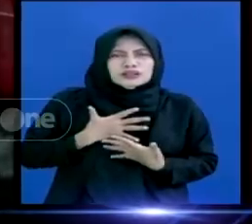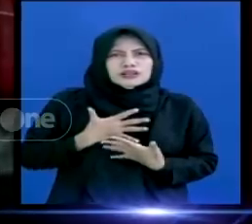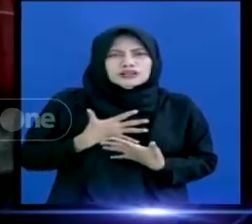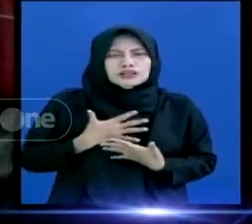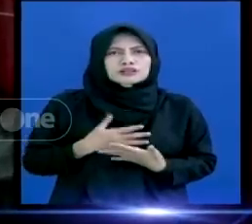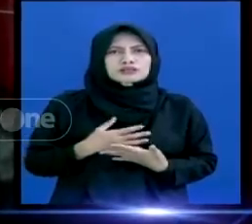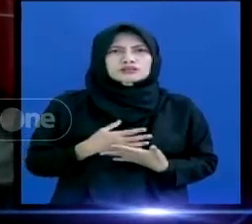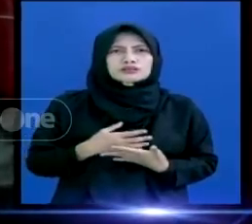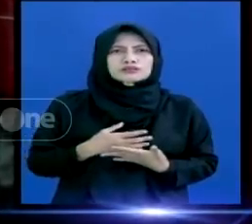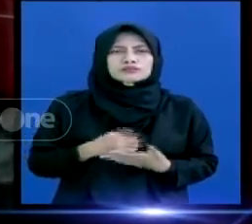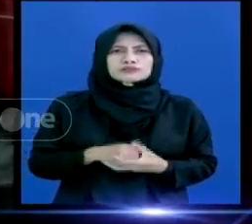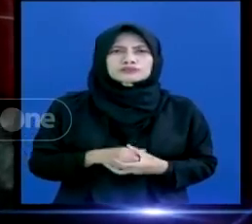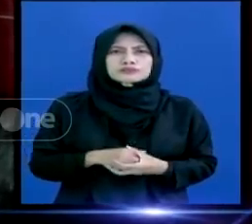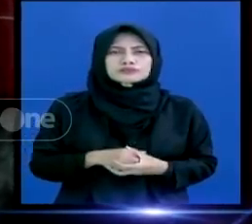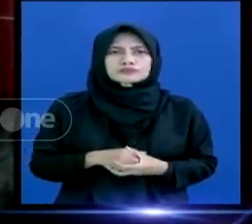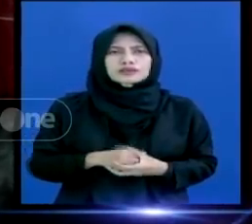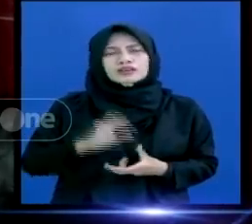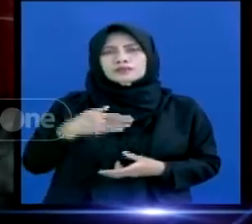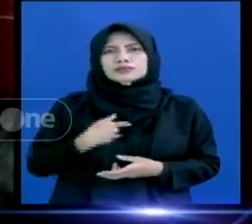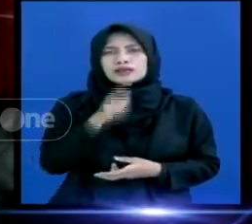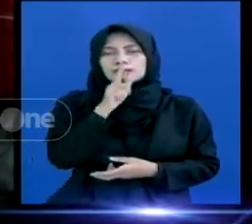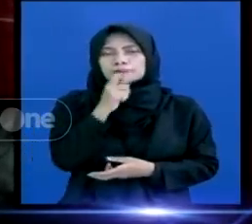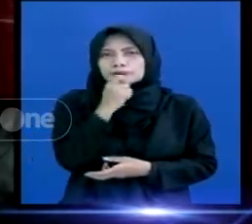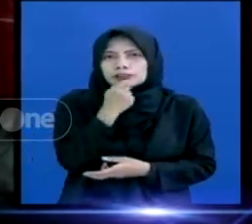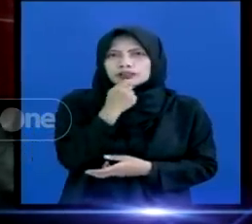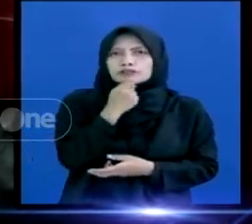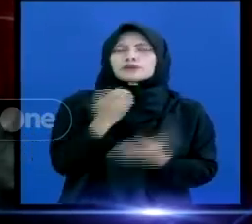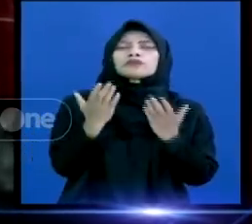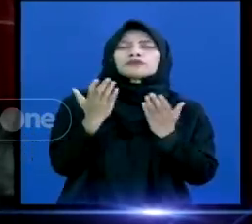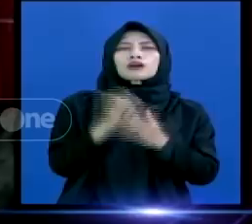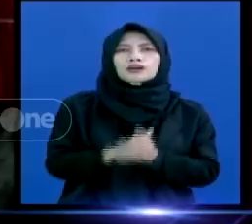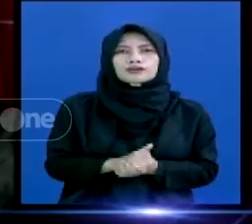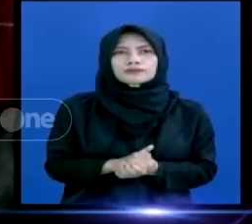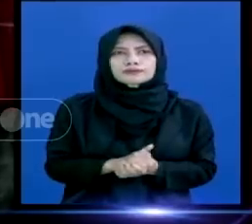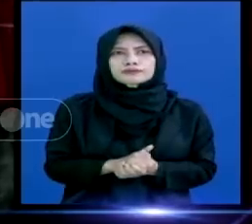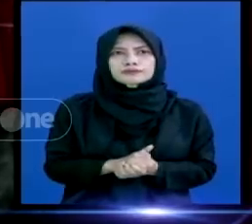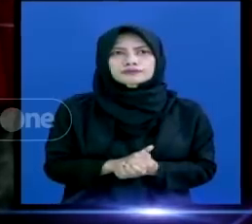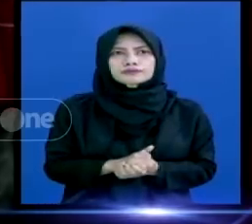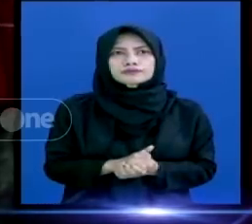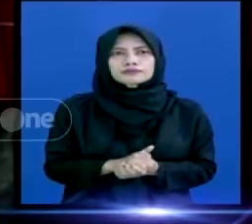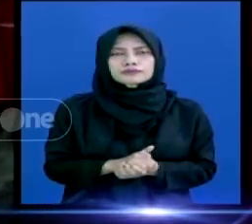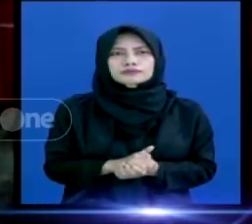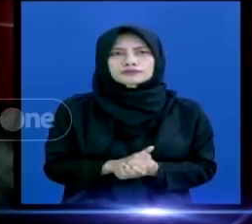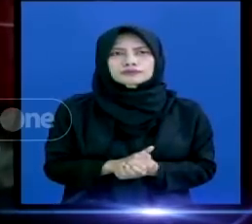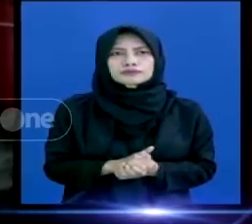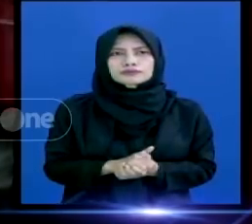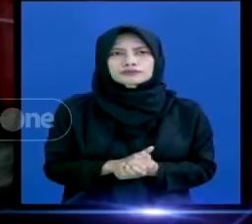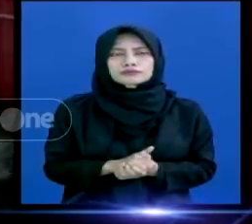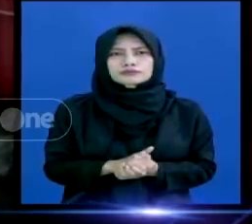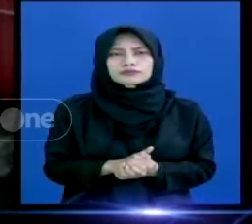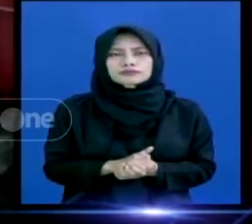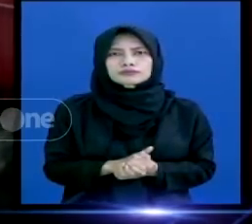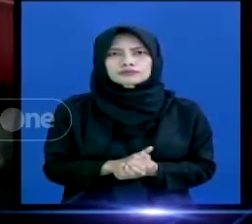ceria. Tadi saya nggak diem, saya banyak kali diem tadi. Pas satu juga Afriza, waktu dia pas start di